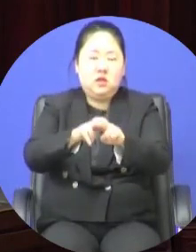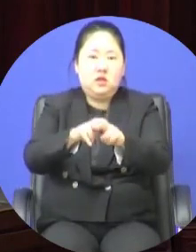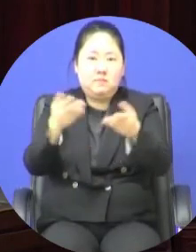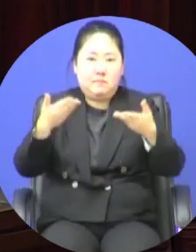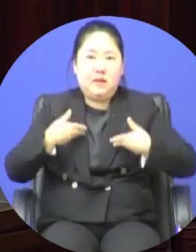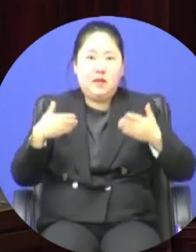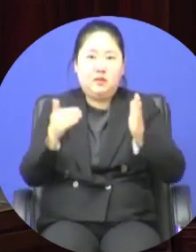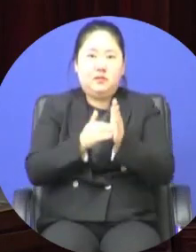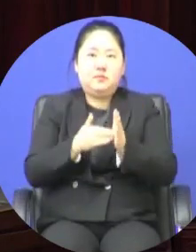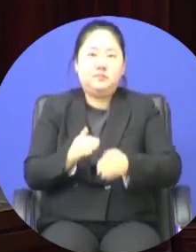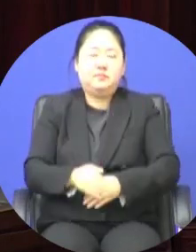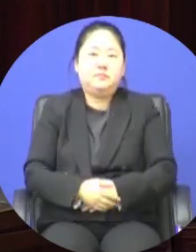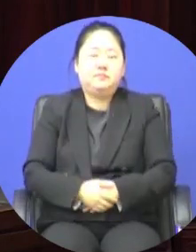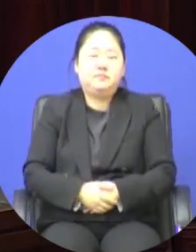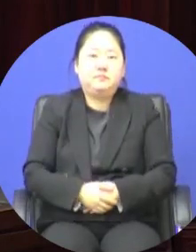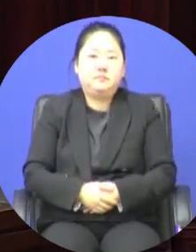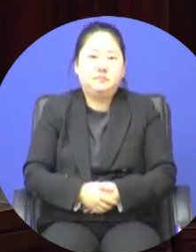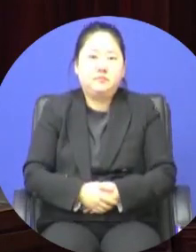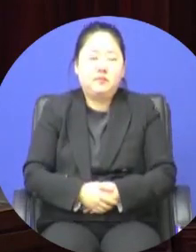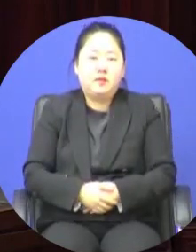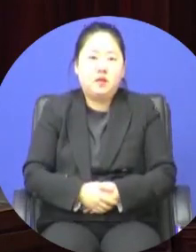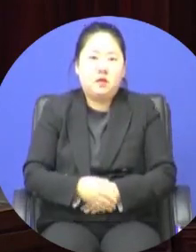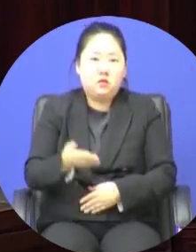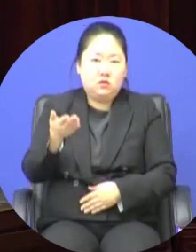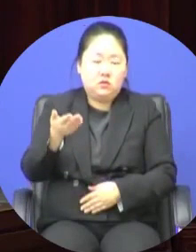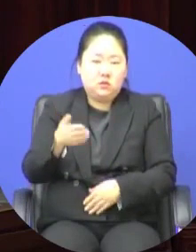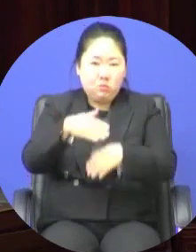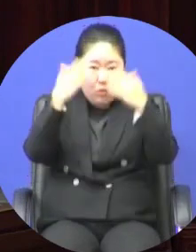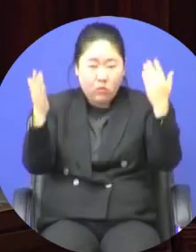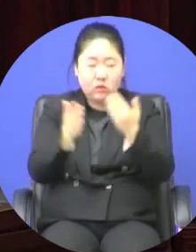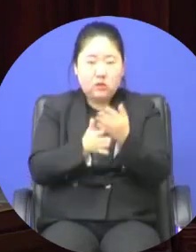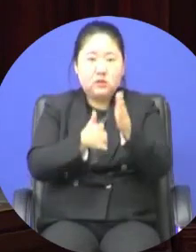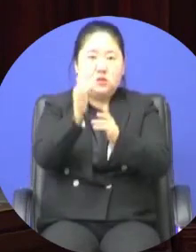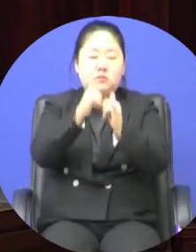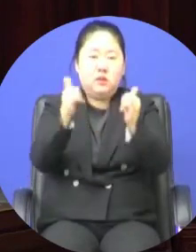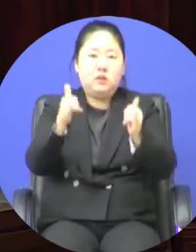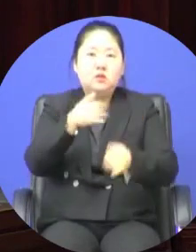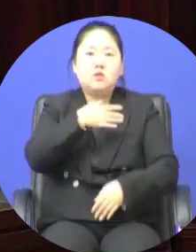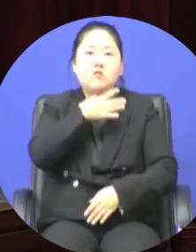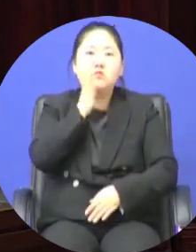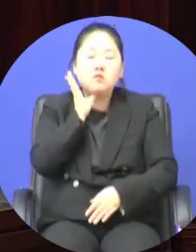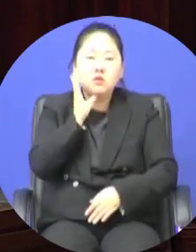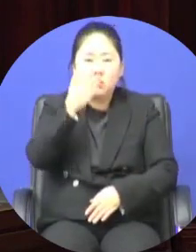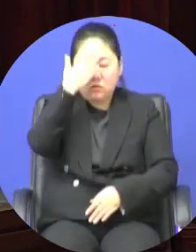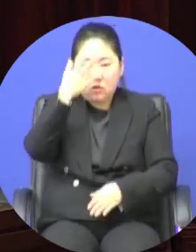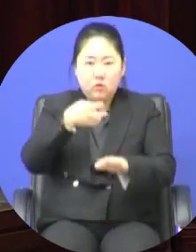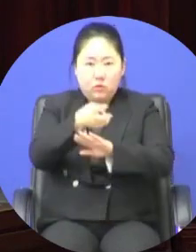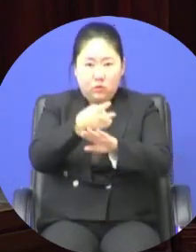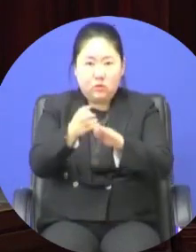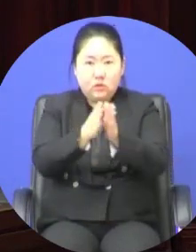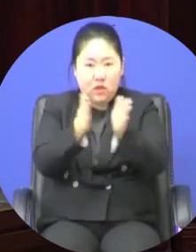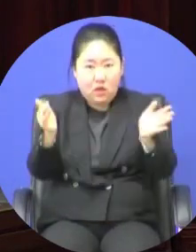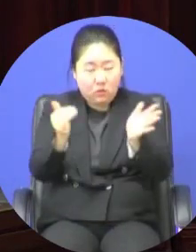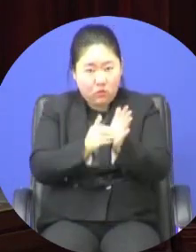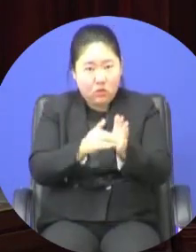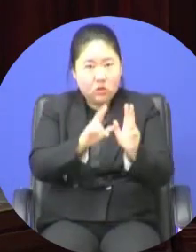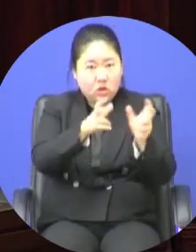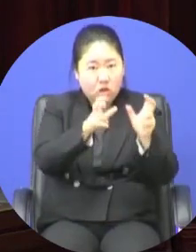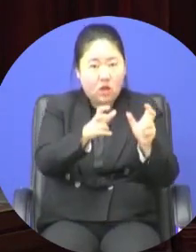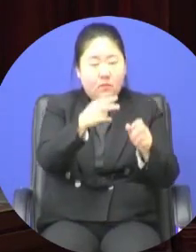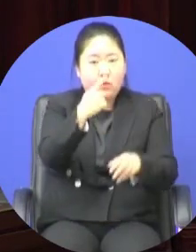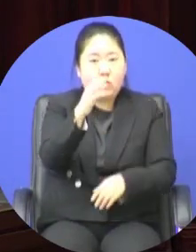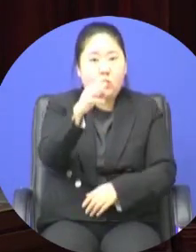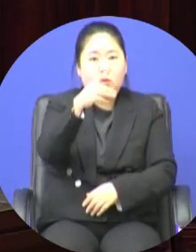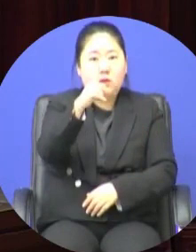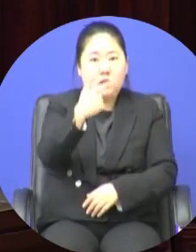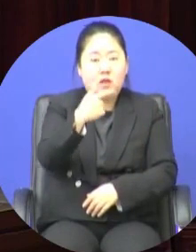수상하기도 했습니다. 전시민 무상교통의 시작인 어르신 무상교통을 전격 실시했고, 성남 동탄,